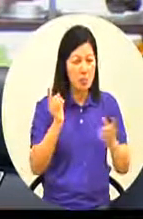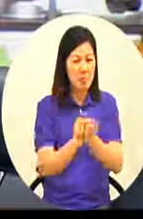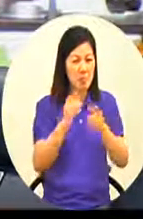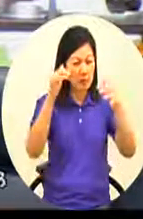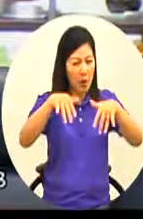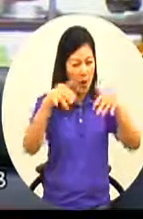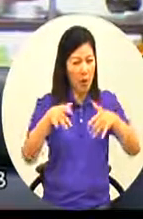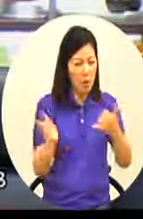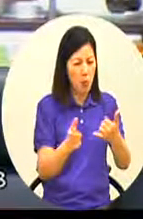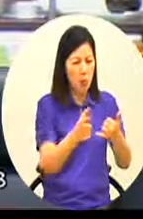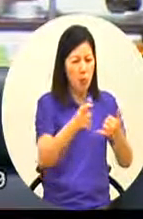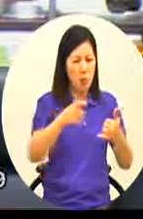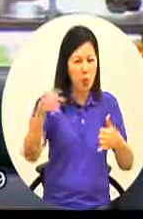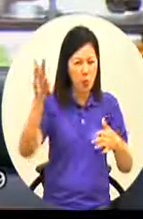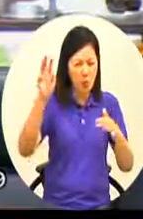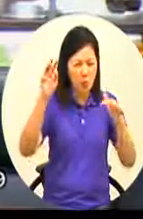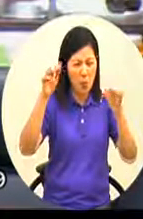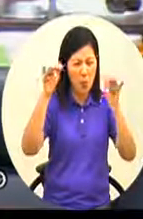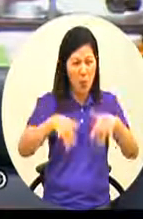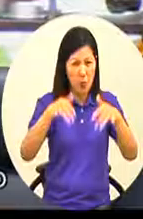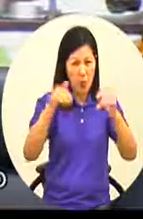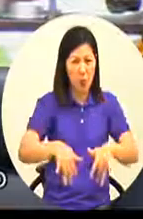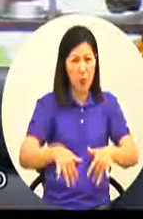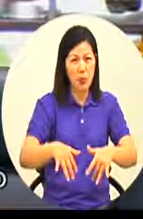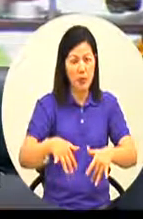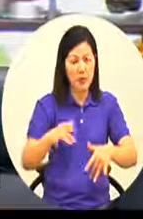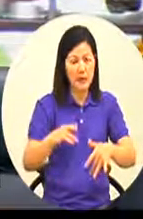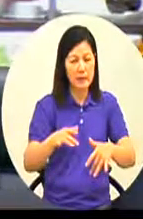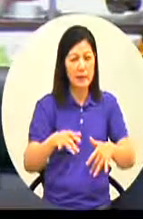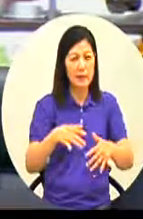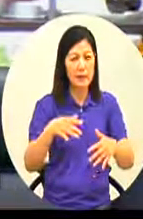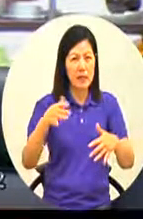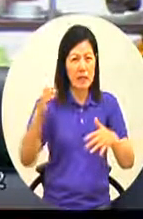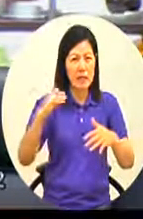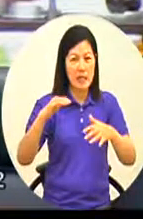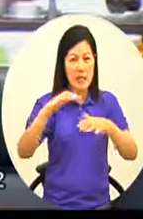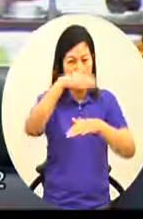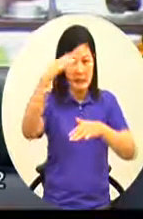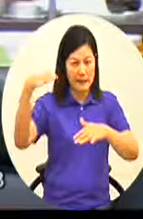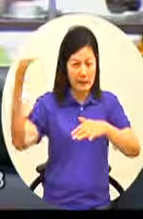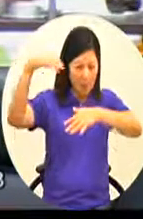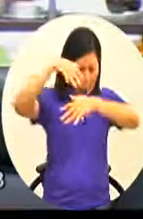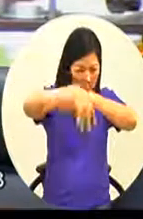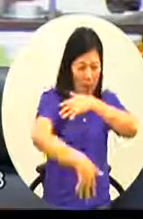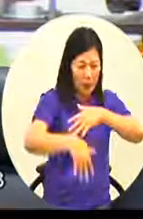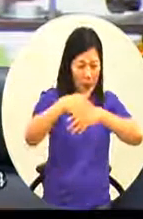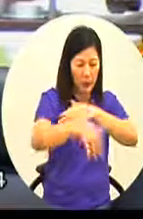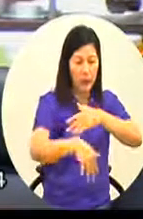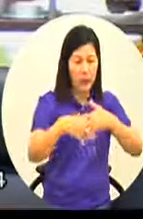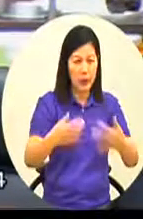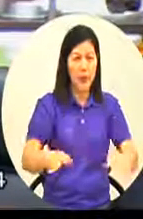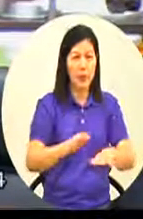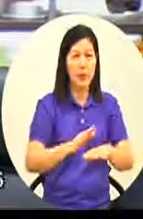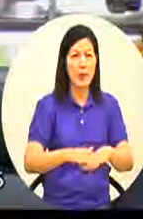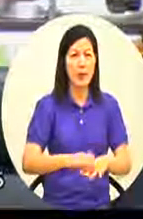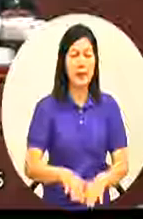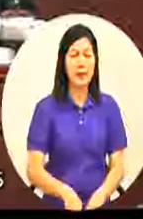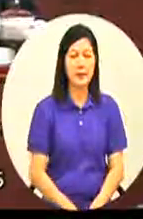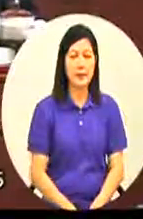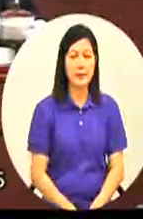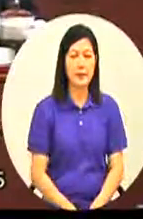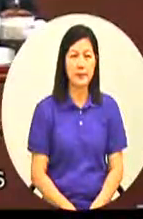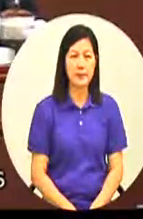来，水一来的话，就会有很多的雨水从山上下来。那为什么我们没有做好？ 跟议员报告吼，